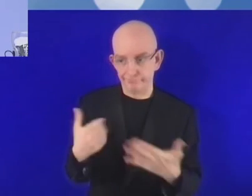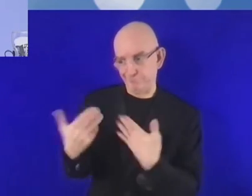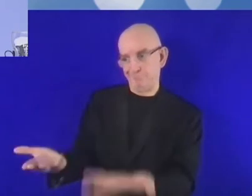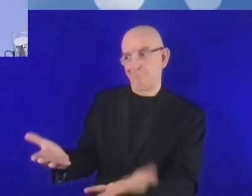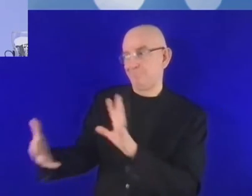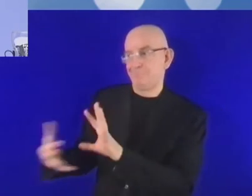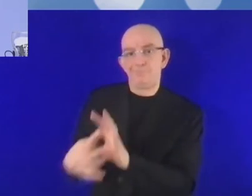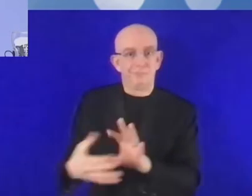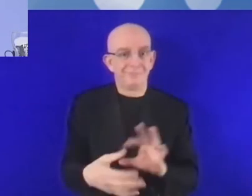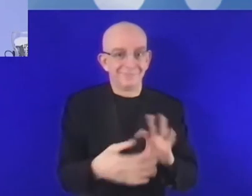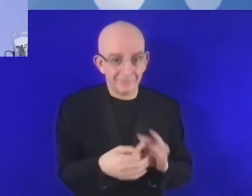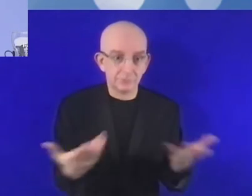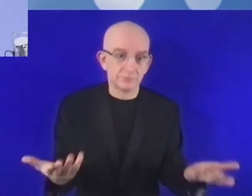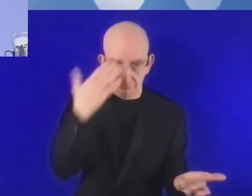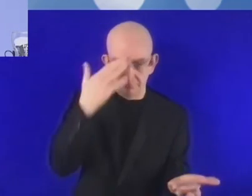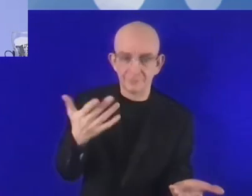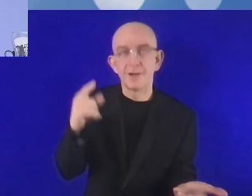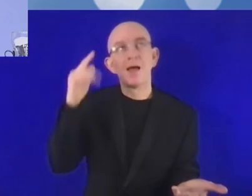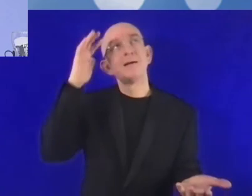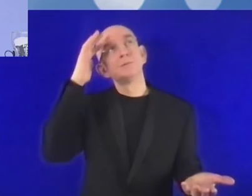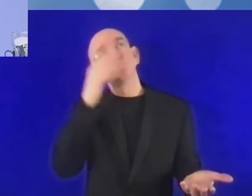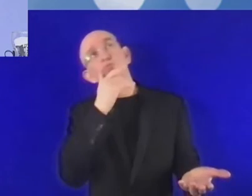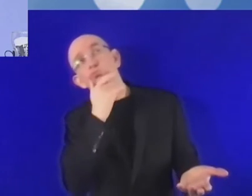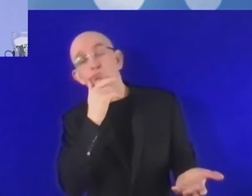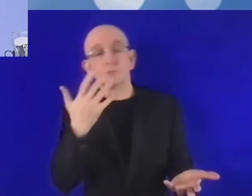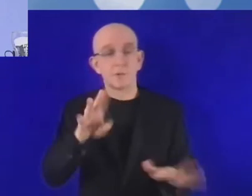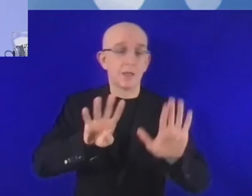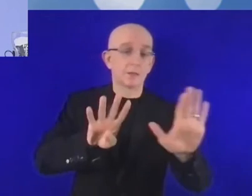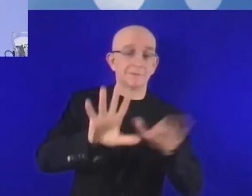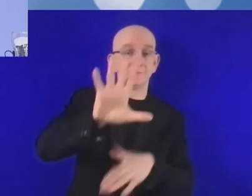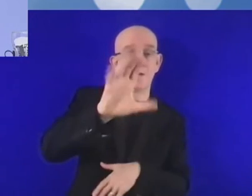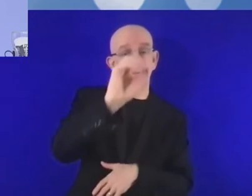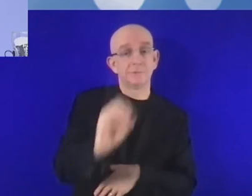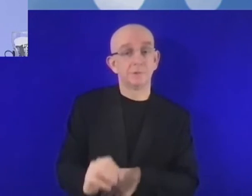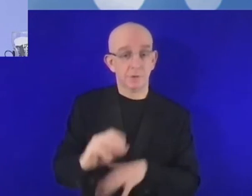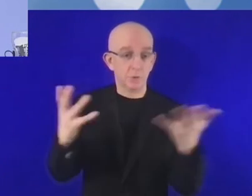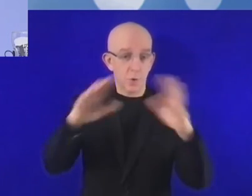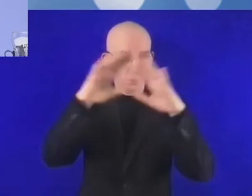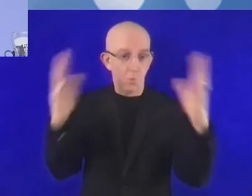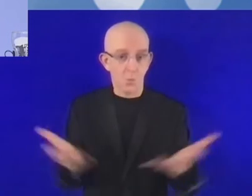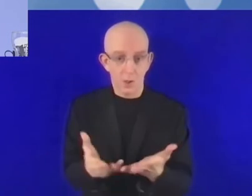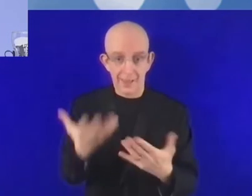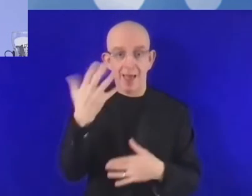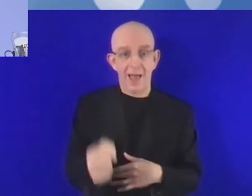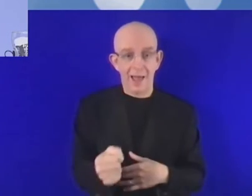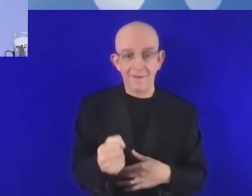Мы знаем, что, по крайней мере, теоретически 95% мирового